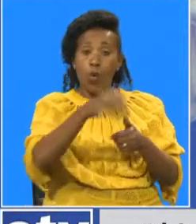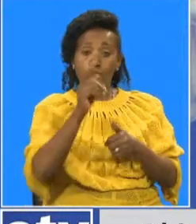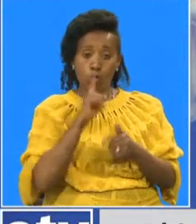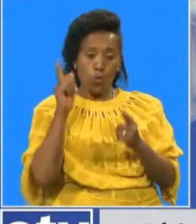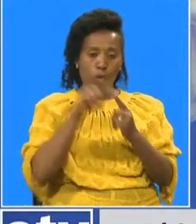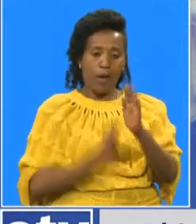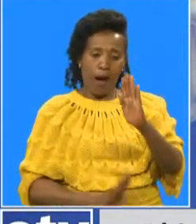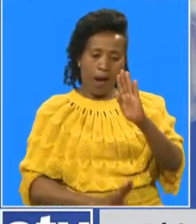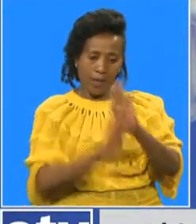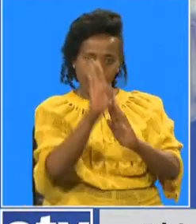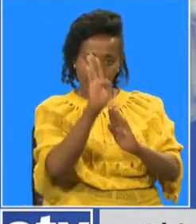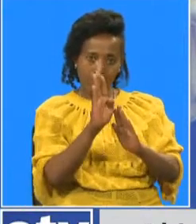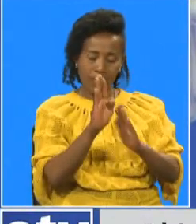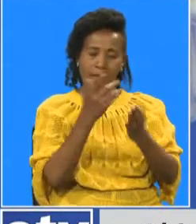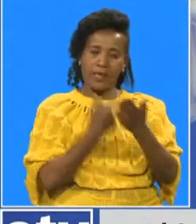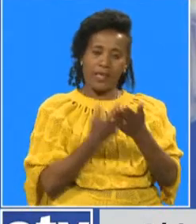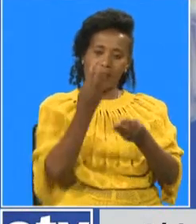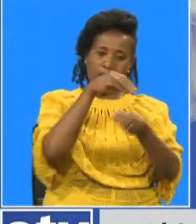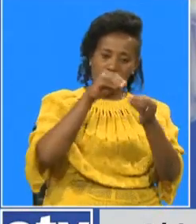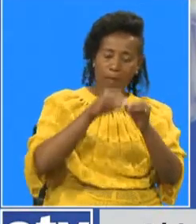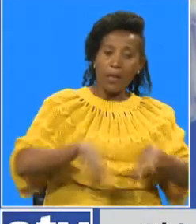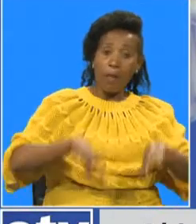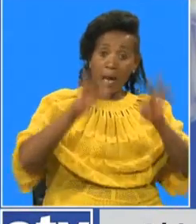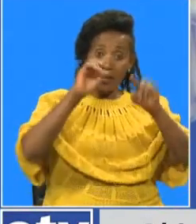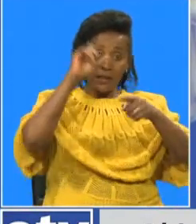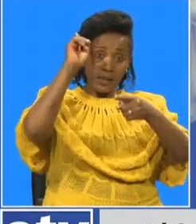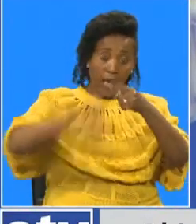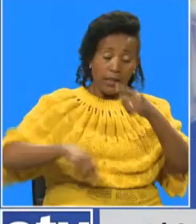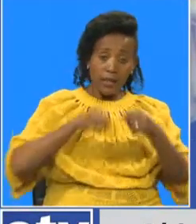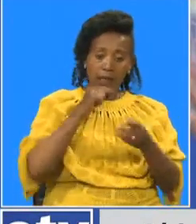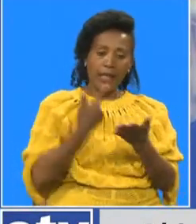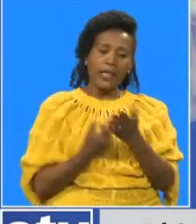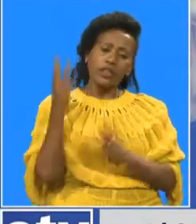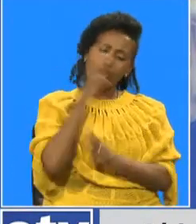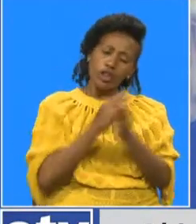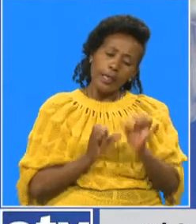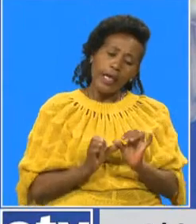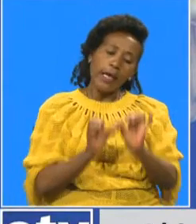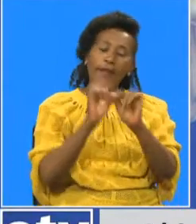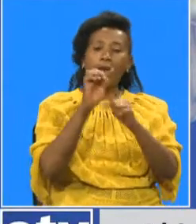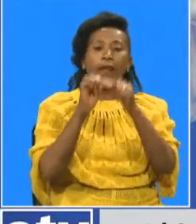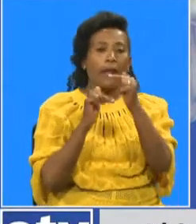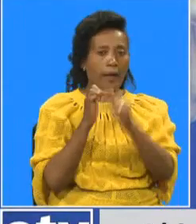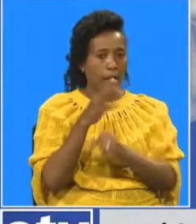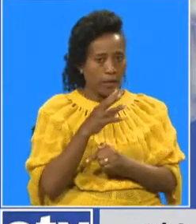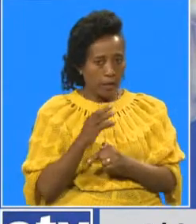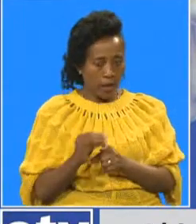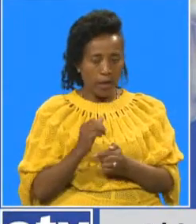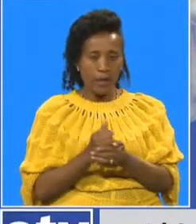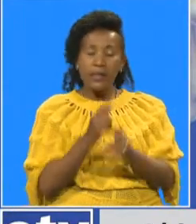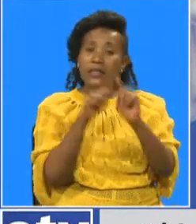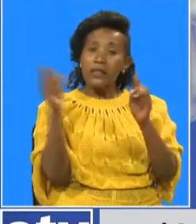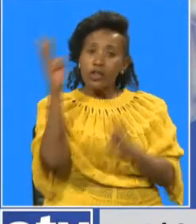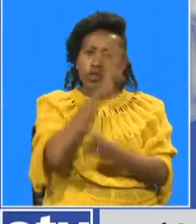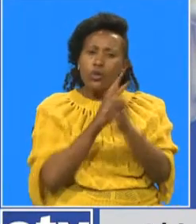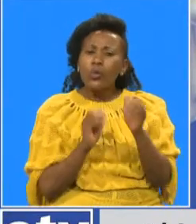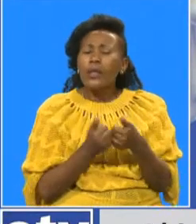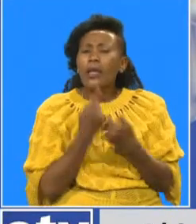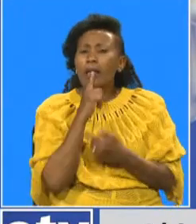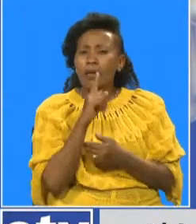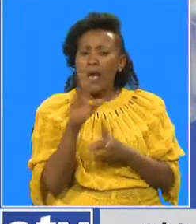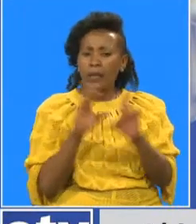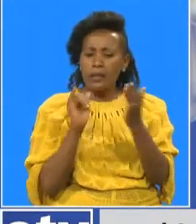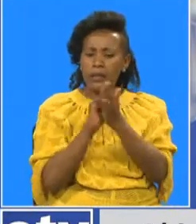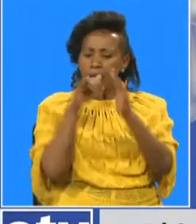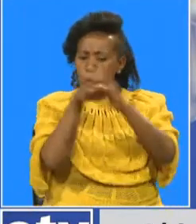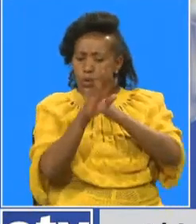ኤክስፖርታችን አሳድገን ፎሬን ካረንሲ ተጨማሪ ማግኘት እስካልቻልን ድረስ ይህ ችግር እየቀጠለ ነው የሚሄደው እና ግን ችግሩ እንዴት አድርገን